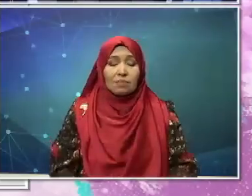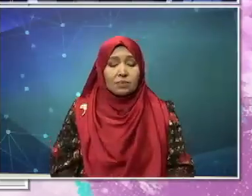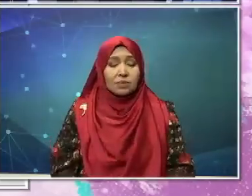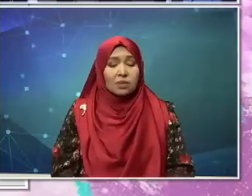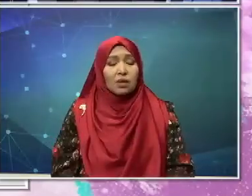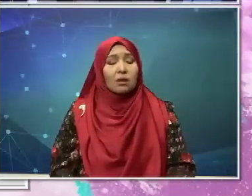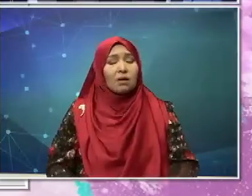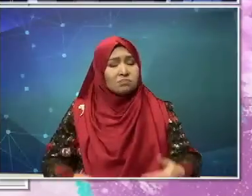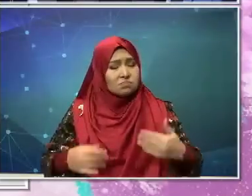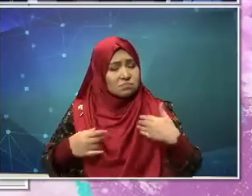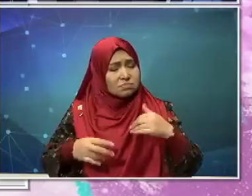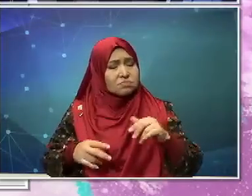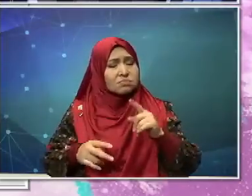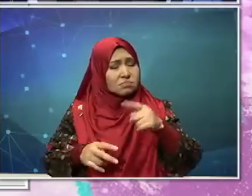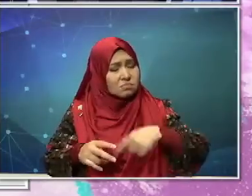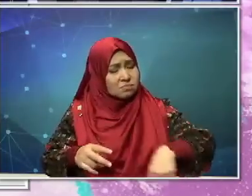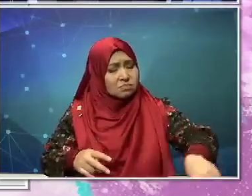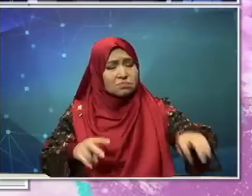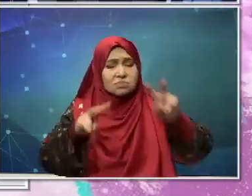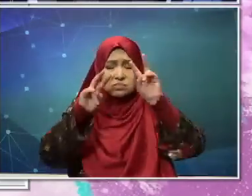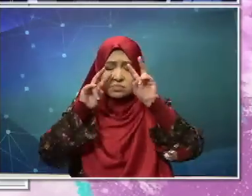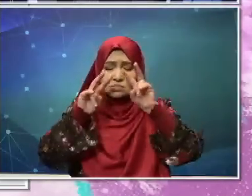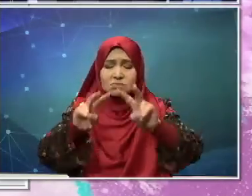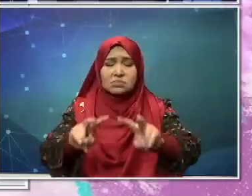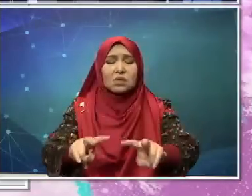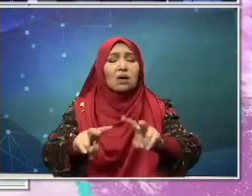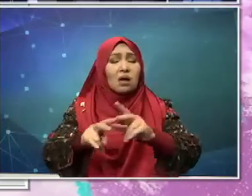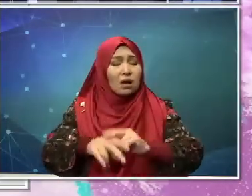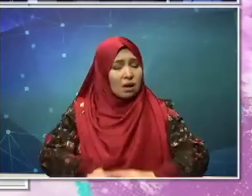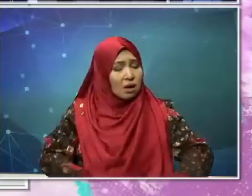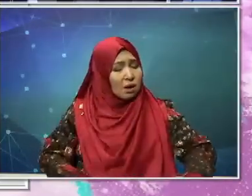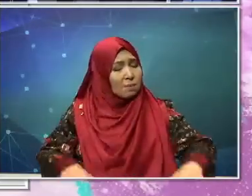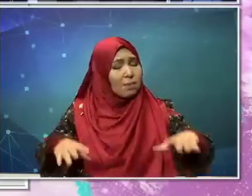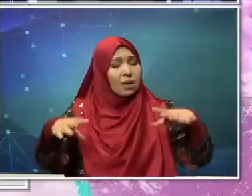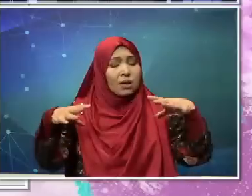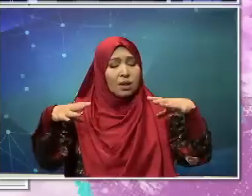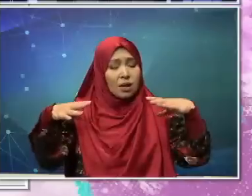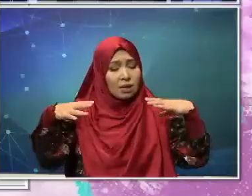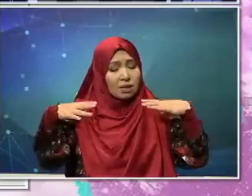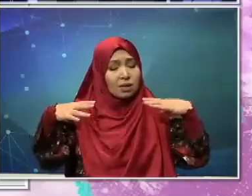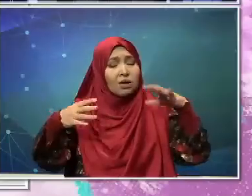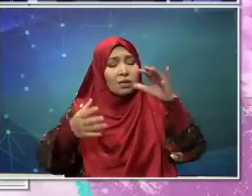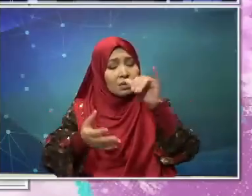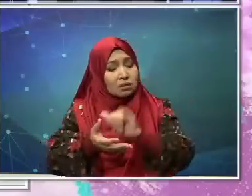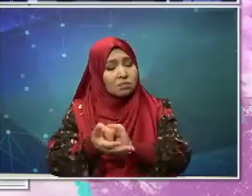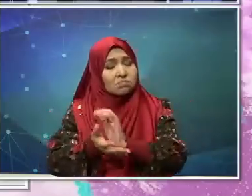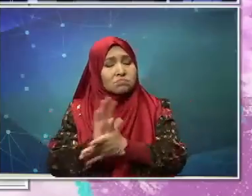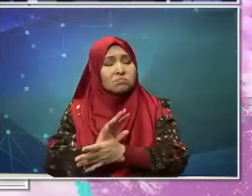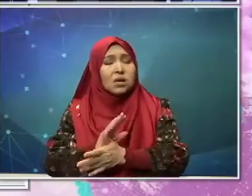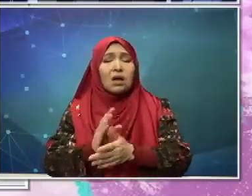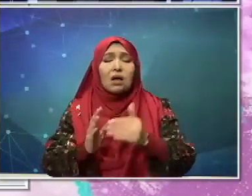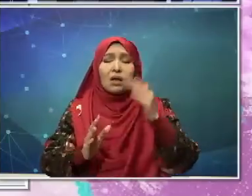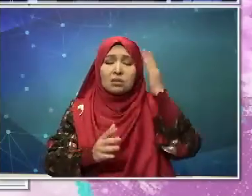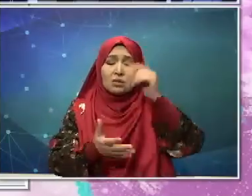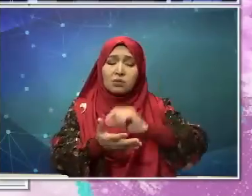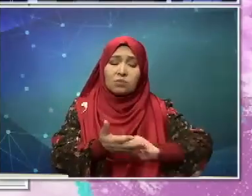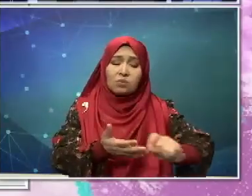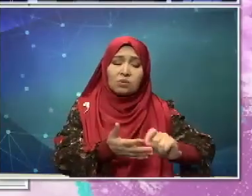Hai sejuk debu syahadat Um wahyucell untuk